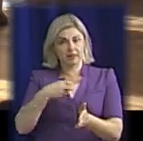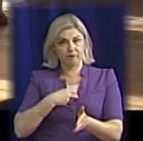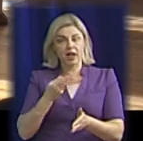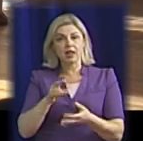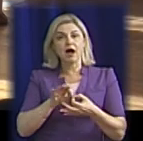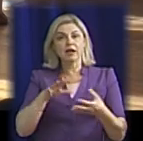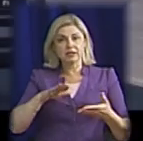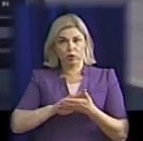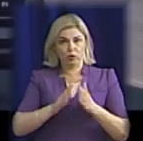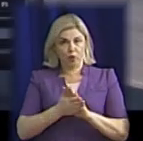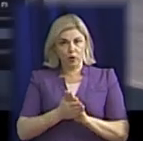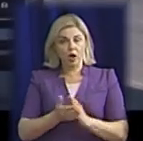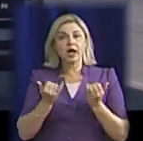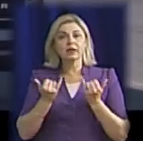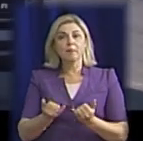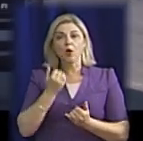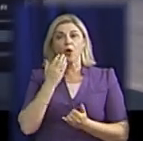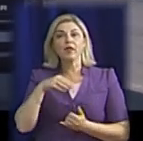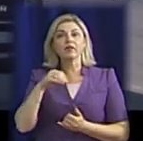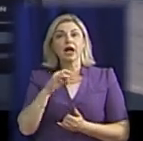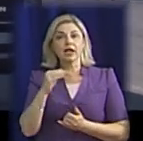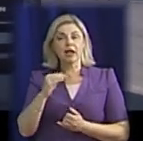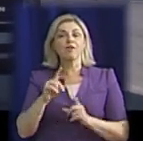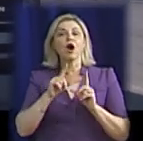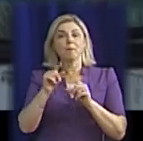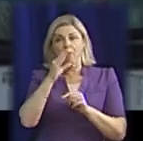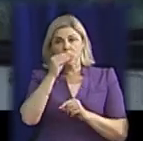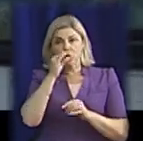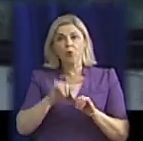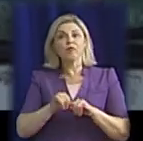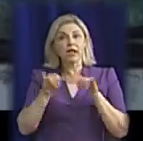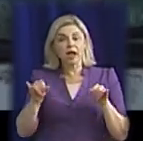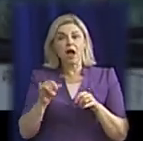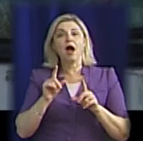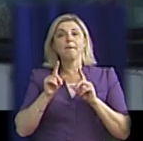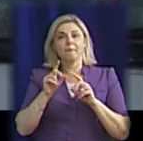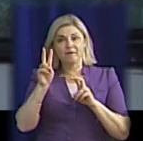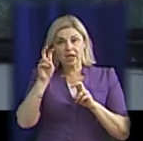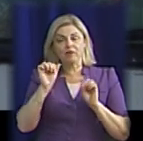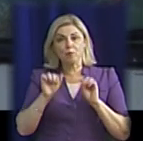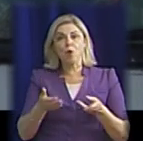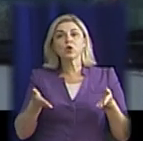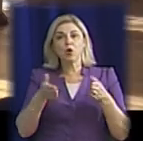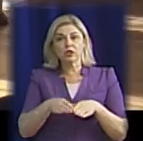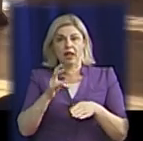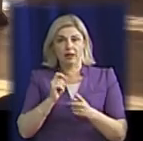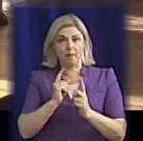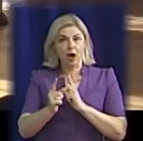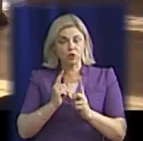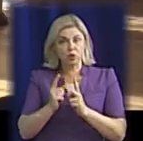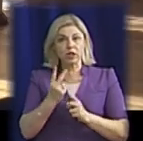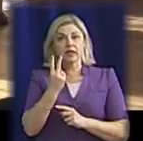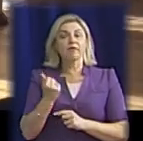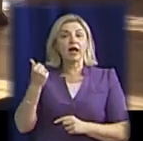розірвання договору. Тепер, коли тарифи на проїзд у маршрутному транспорті збільшено, перевізник може залишитись на маршруті. Два